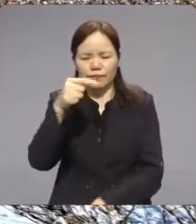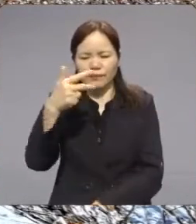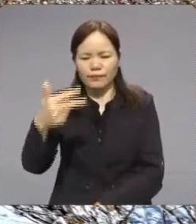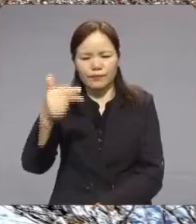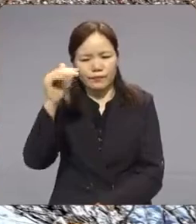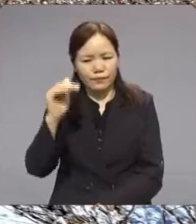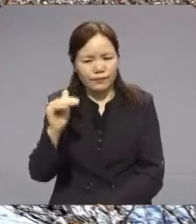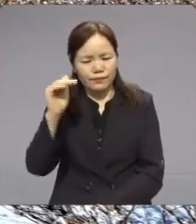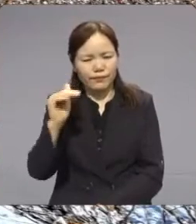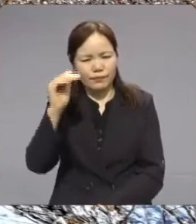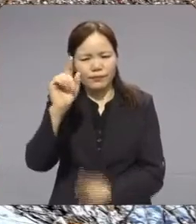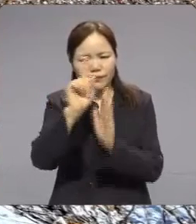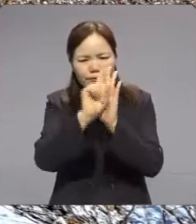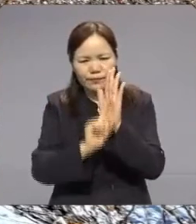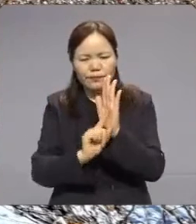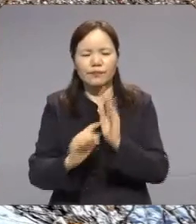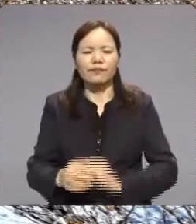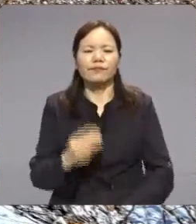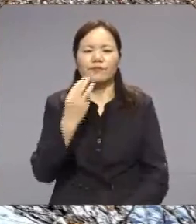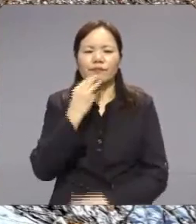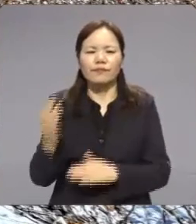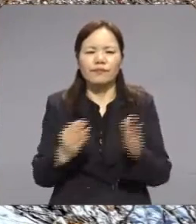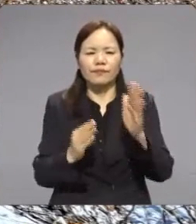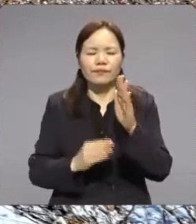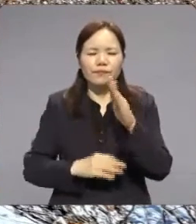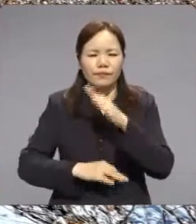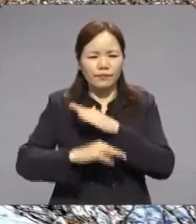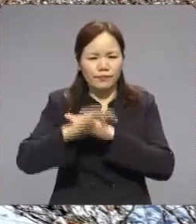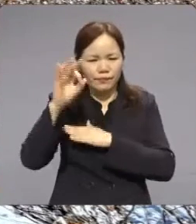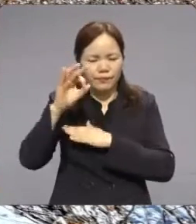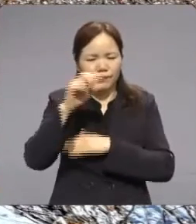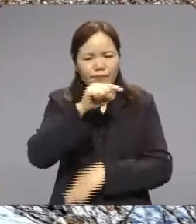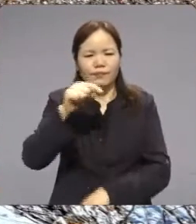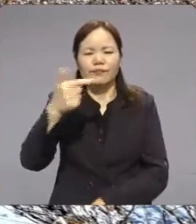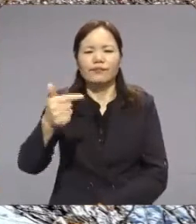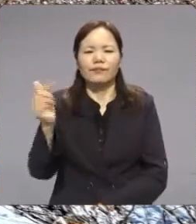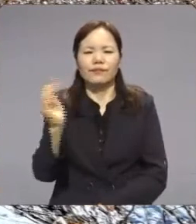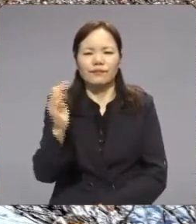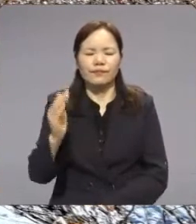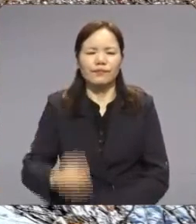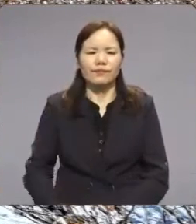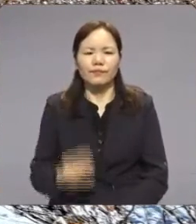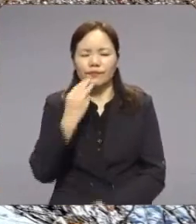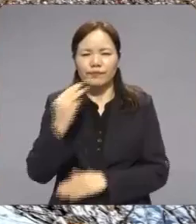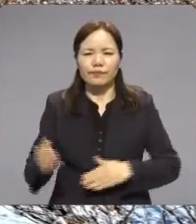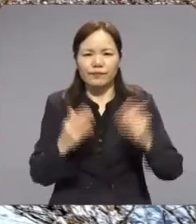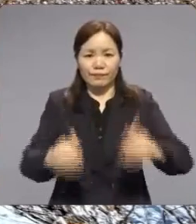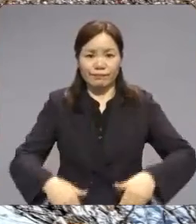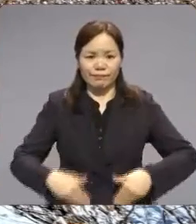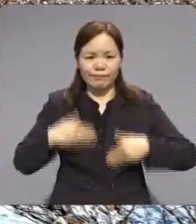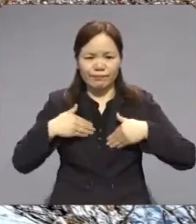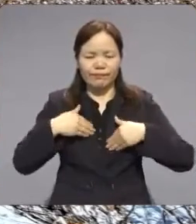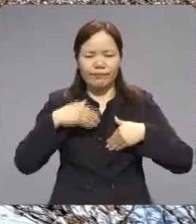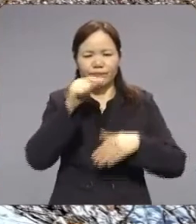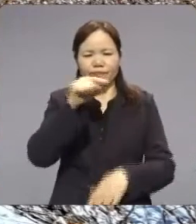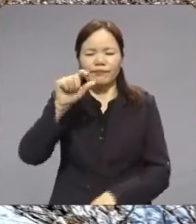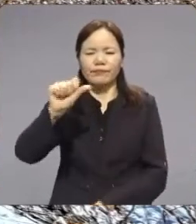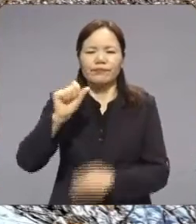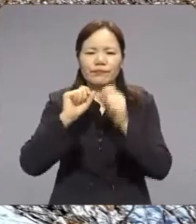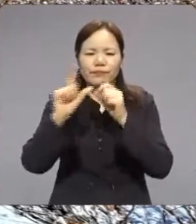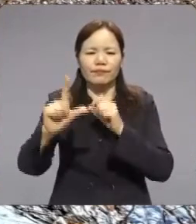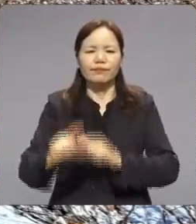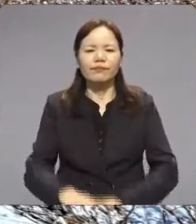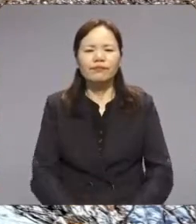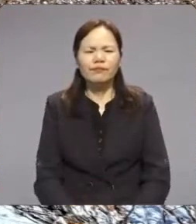안팎으로 떨어지겠습니다 경기 동부는 영하 6도 안팎이 예상되고요 경기 남부는 대체로 영하 5도를